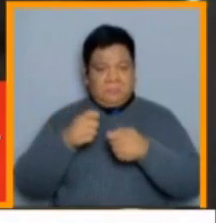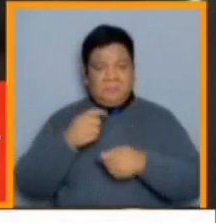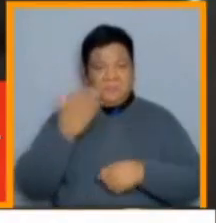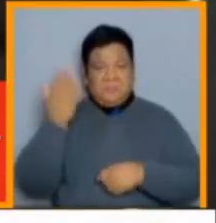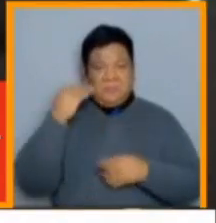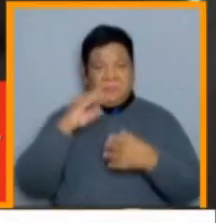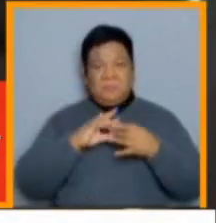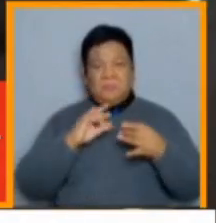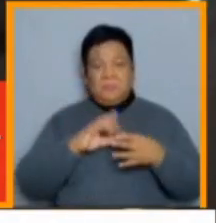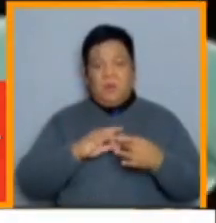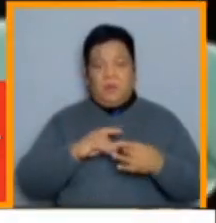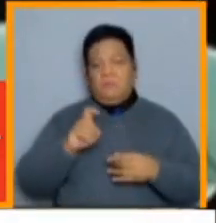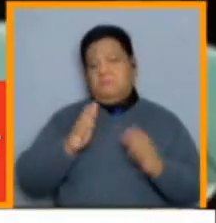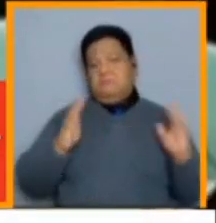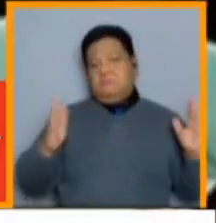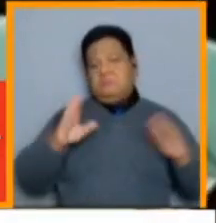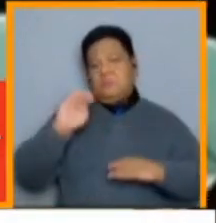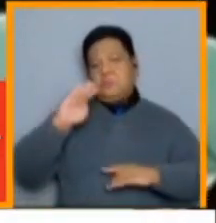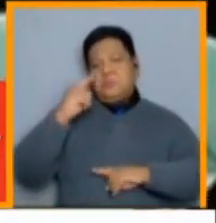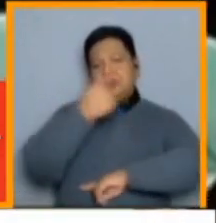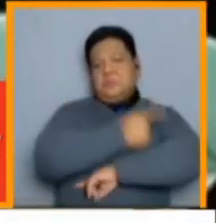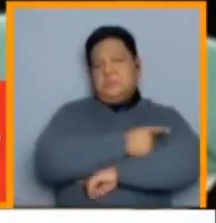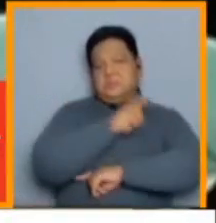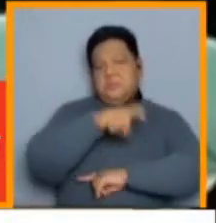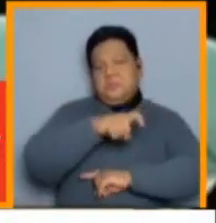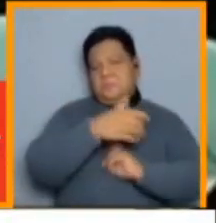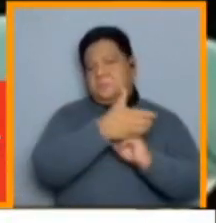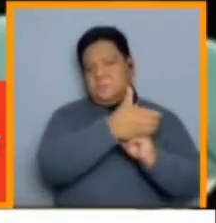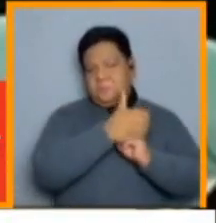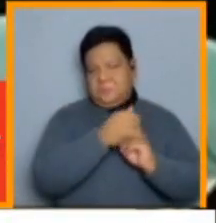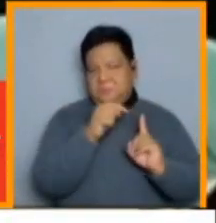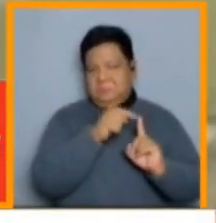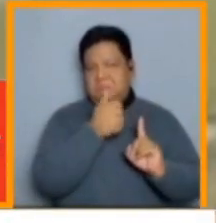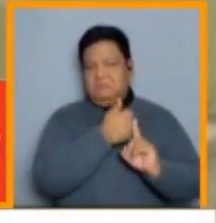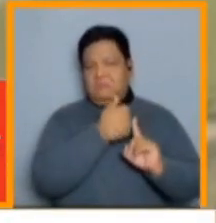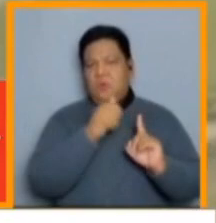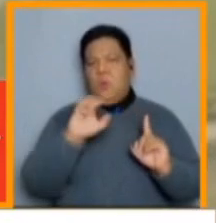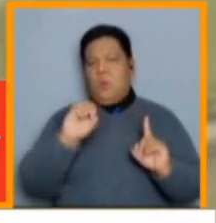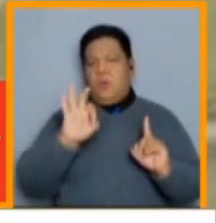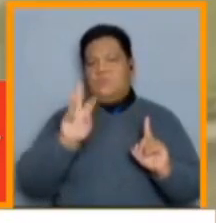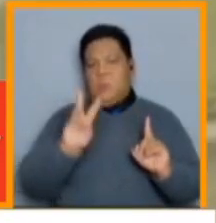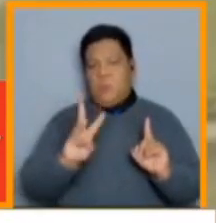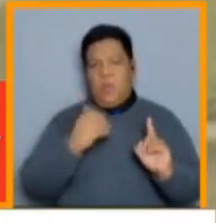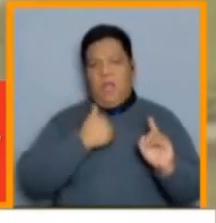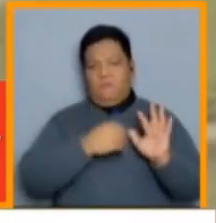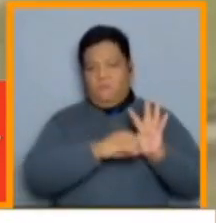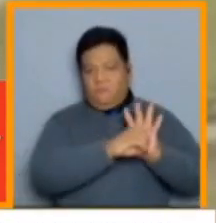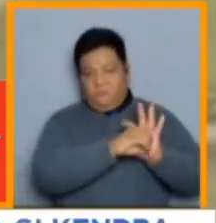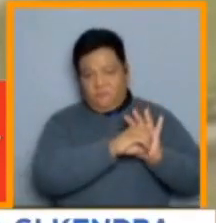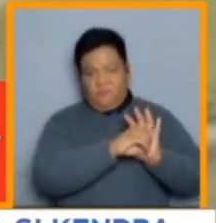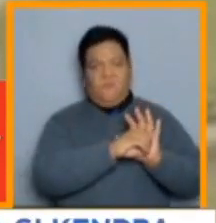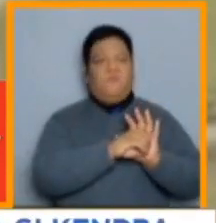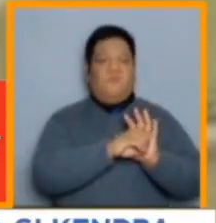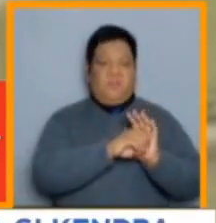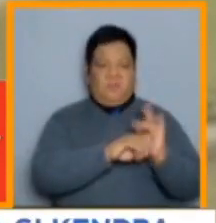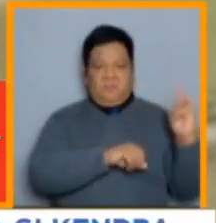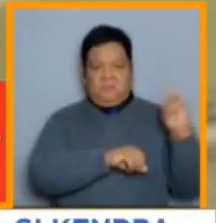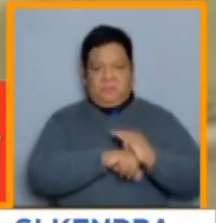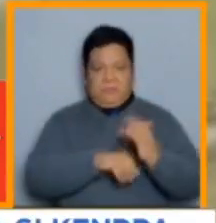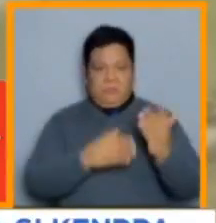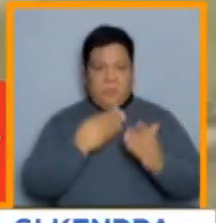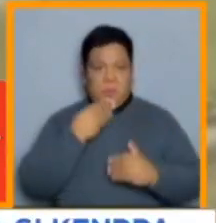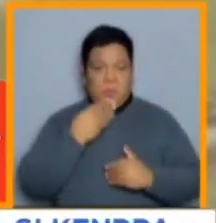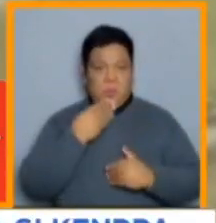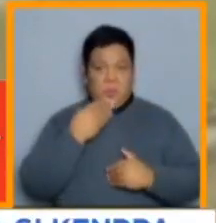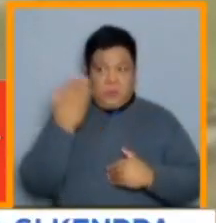sa Bacolod City at na-detect na positibo sa Omicron variant noong nakarang linggo. Ngunit itong January 8, Sabado, nang payagan na ito makalabas